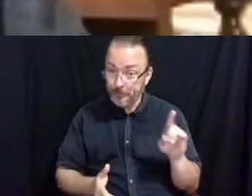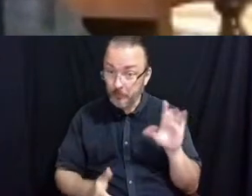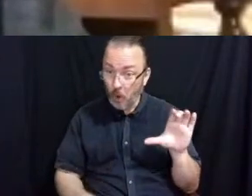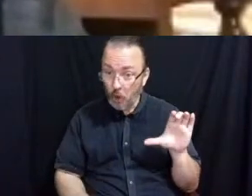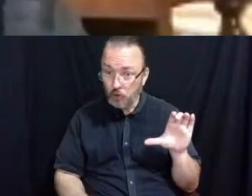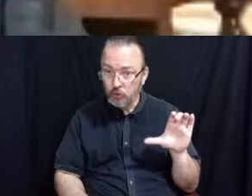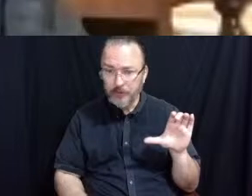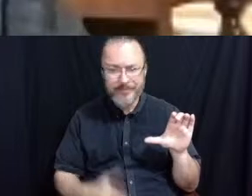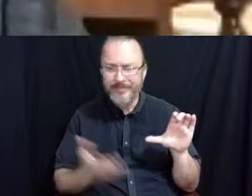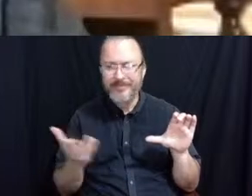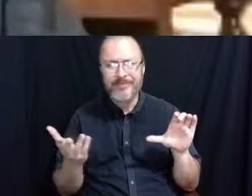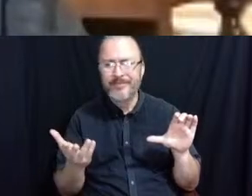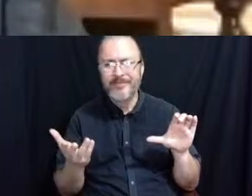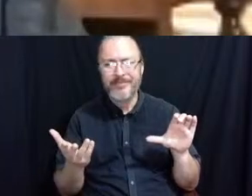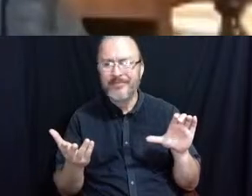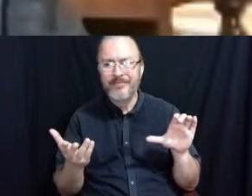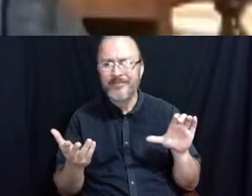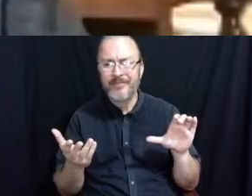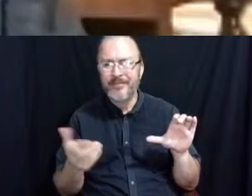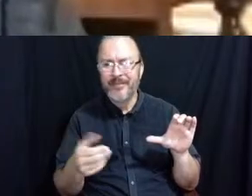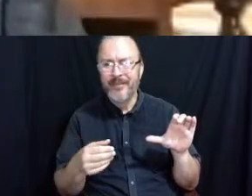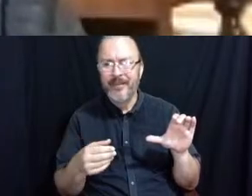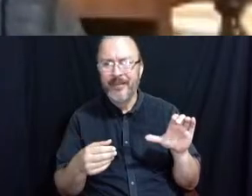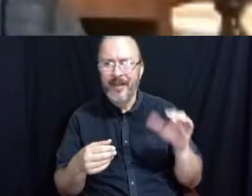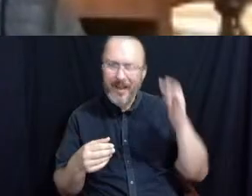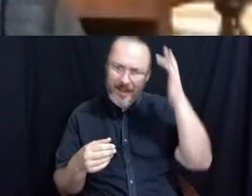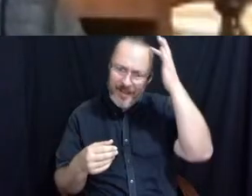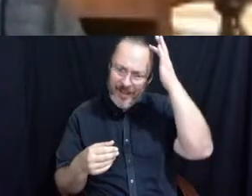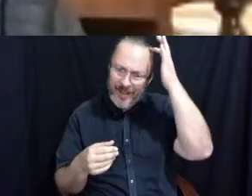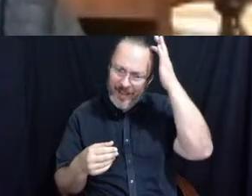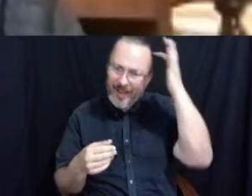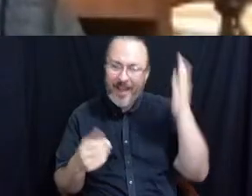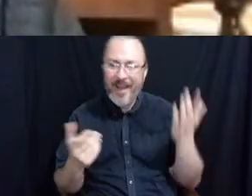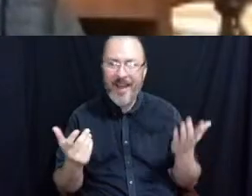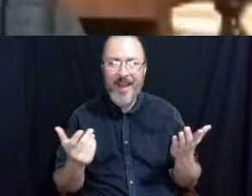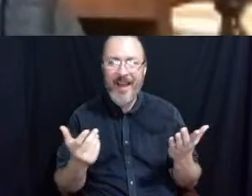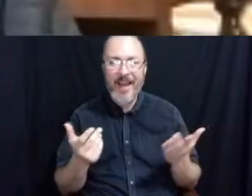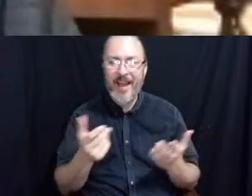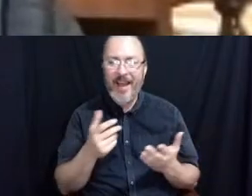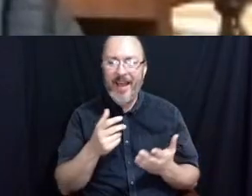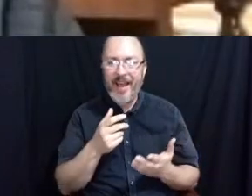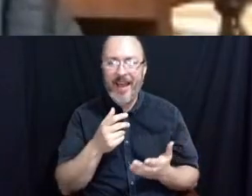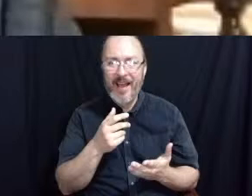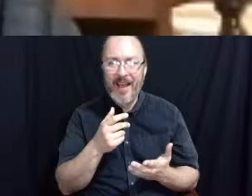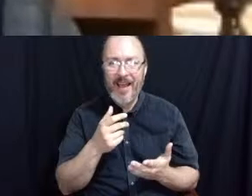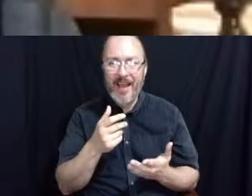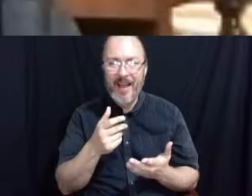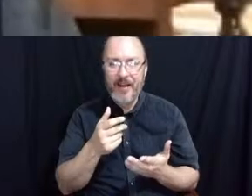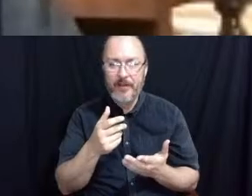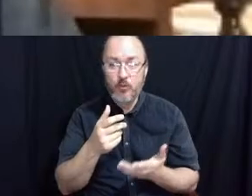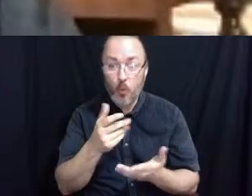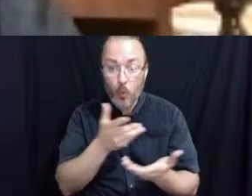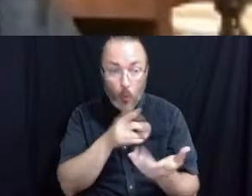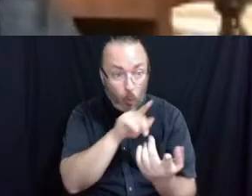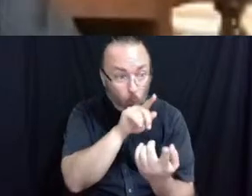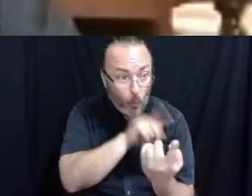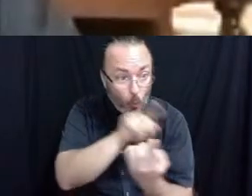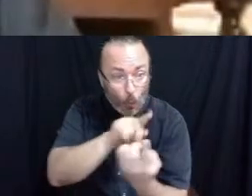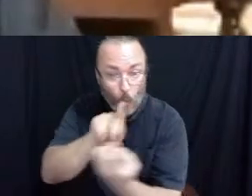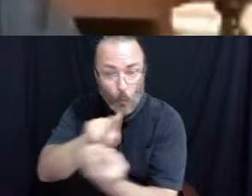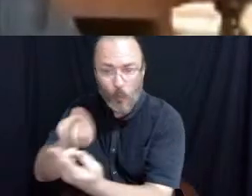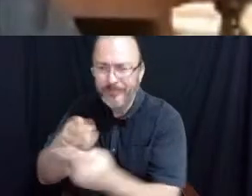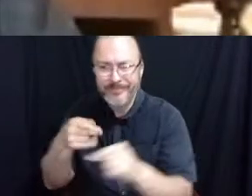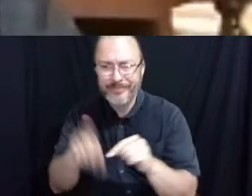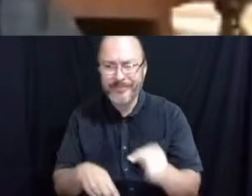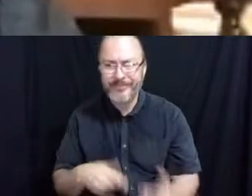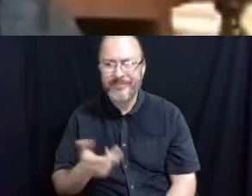centaine d'apprenants, c'est une charge trop lourde. Cela ne permet pas de